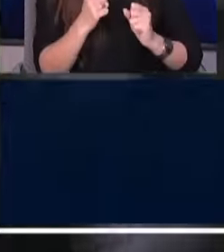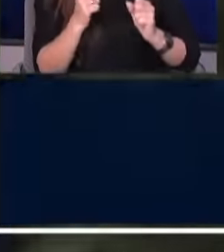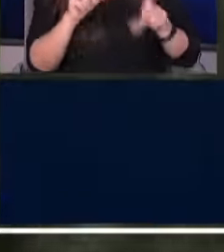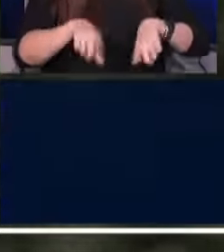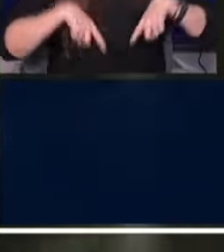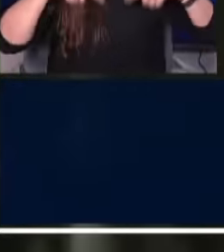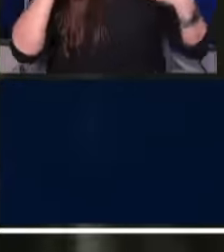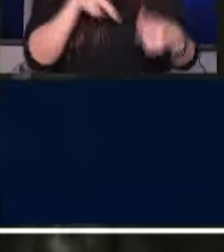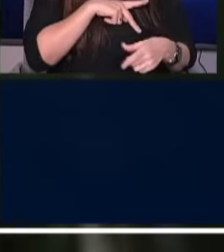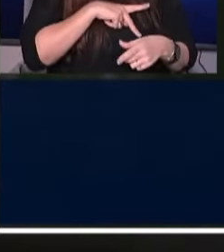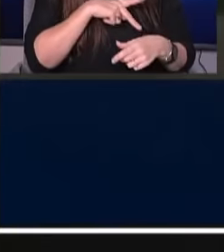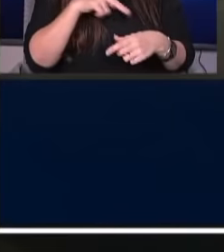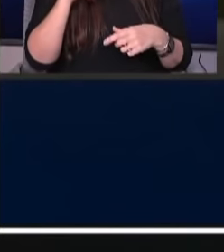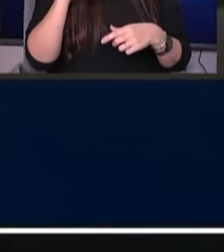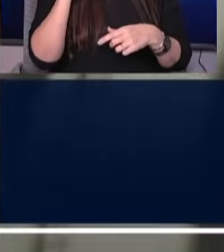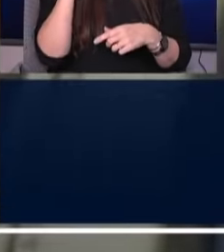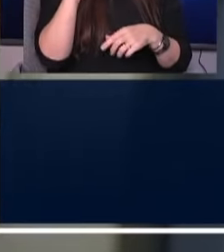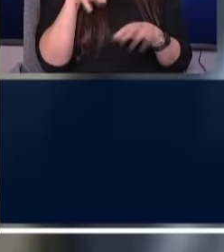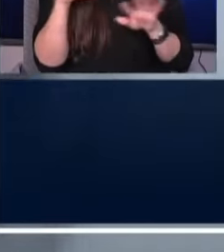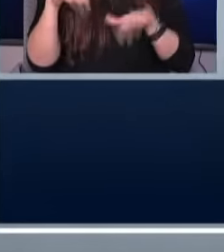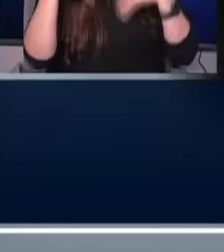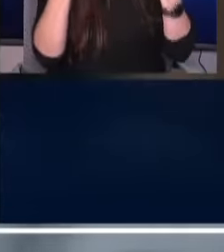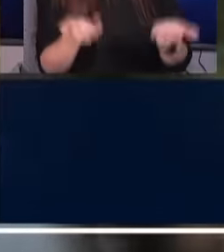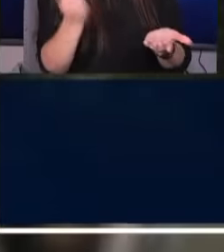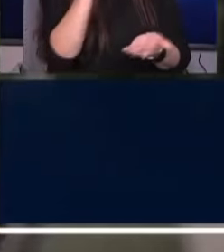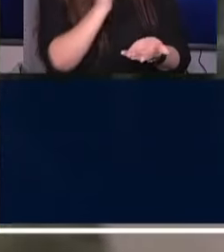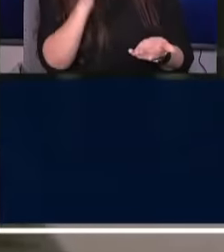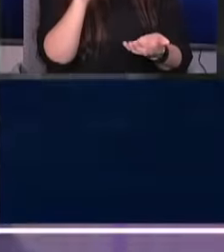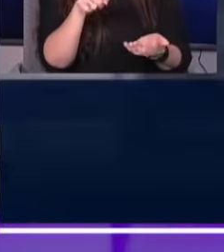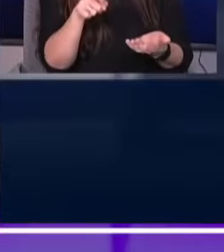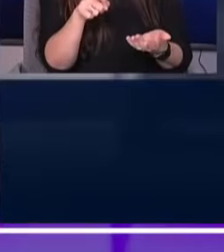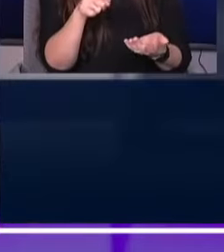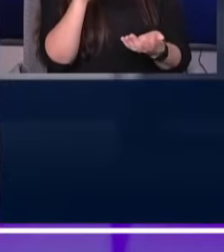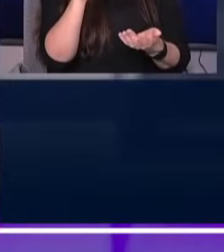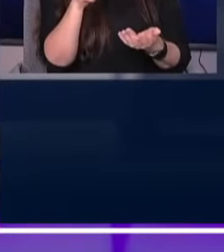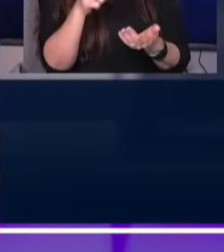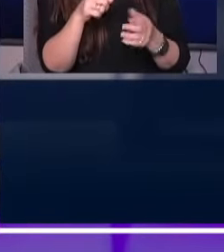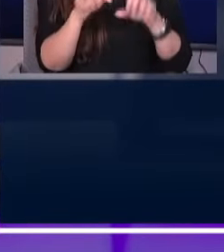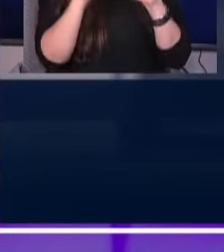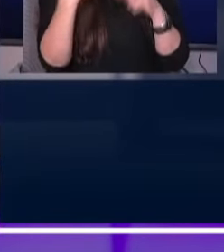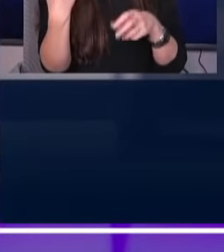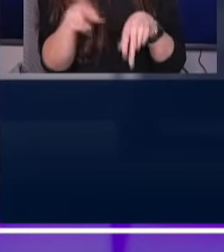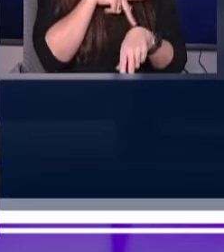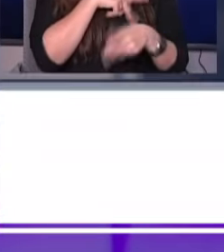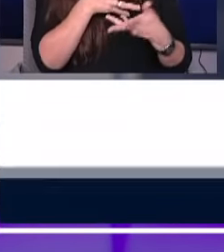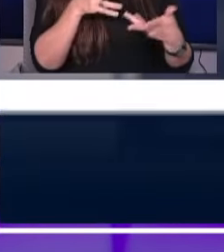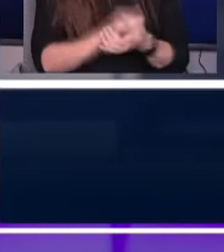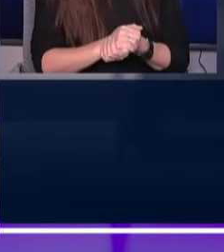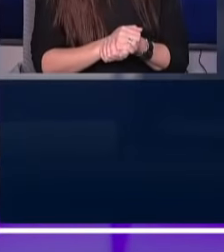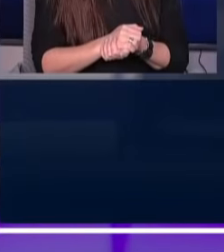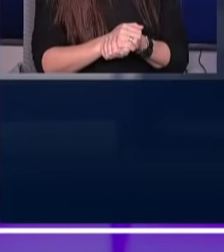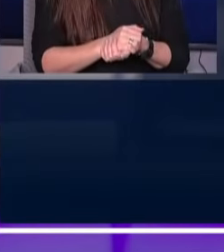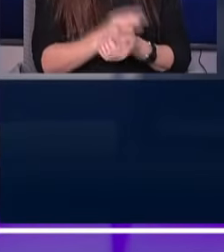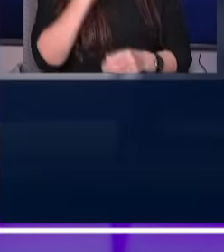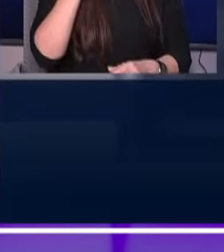לו ברק אובמה את מדליית החירות הנשיאותית. סידני פורטייה. פעוט כבן 3 הובא הערב לבית החולים